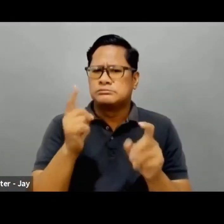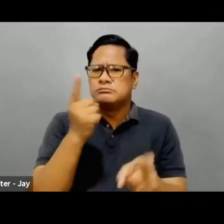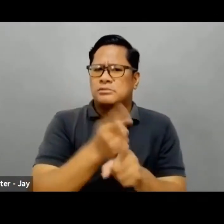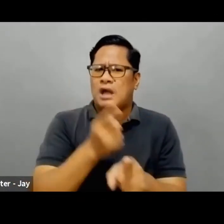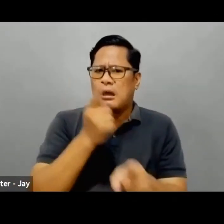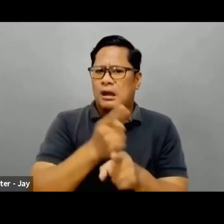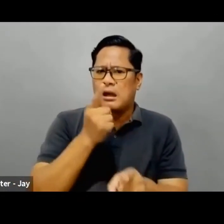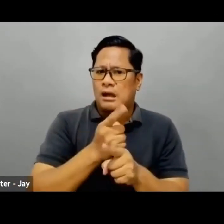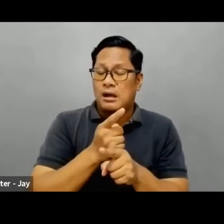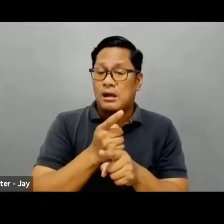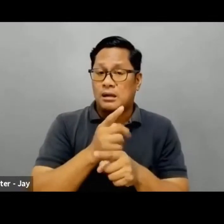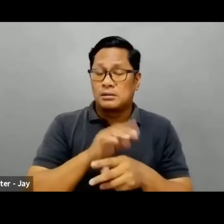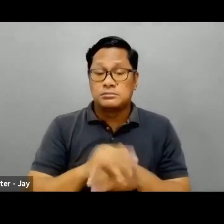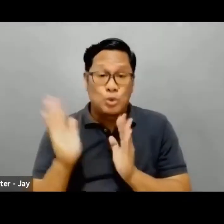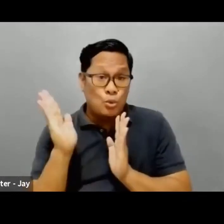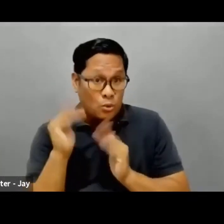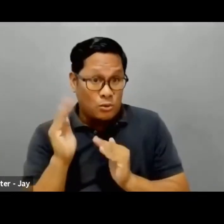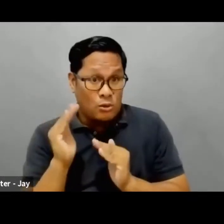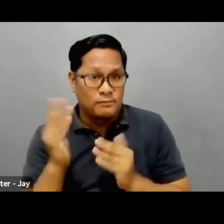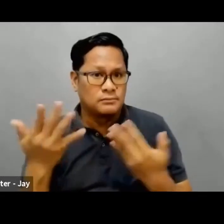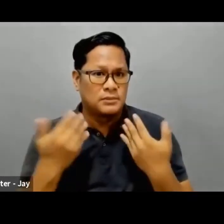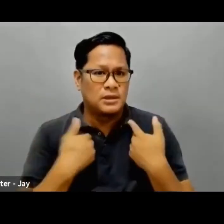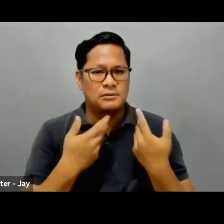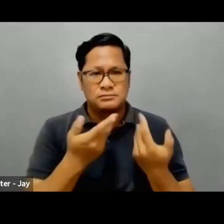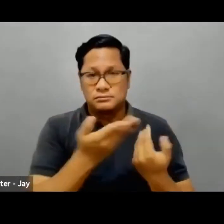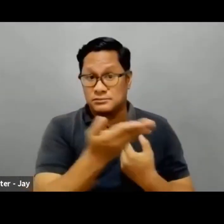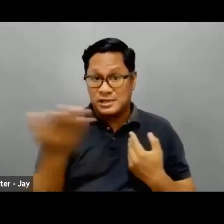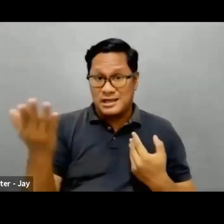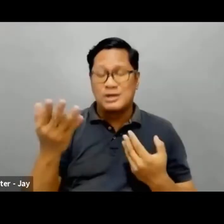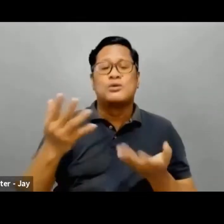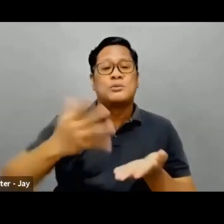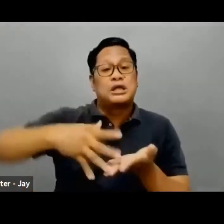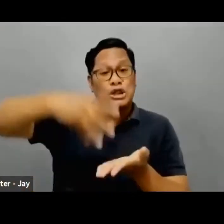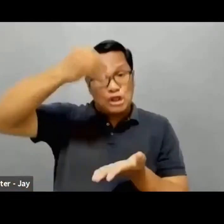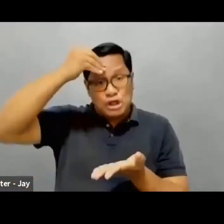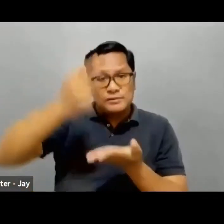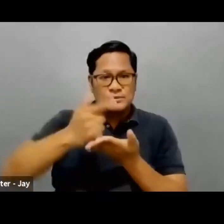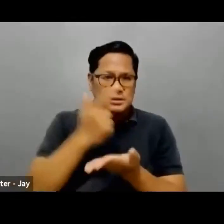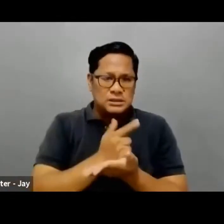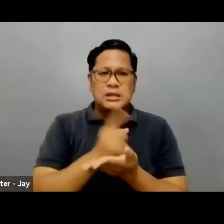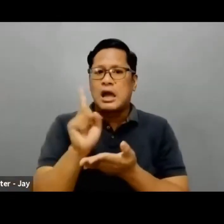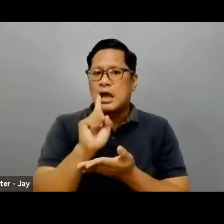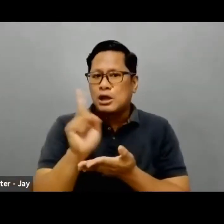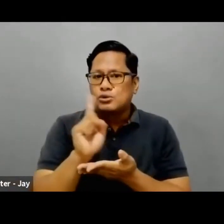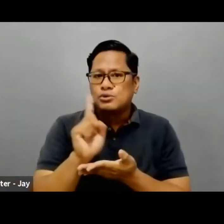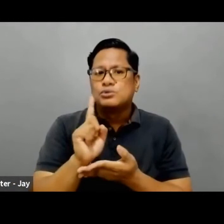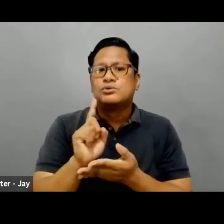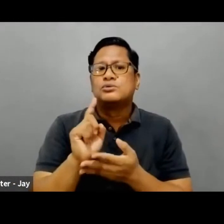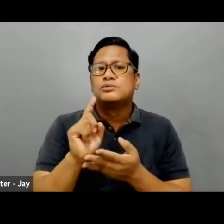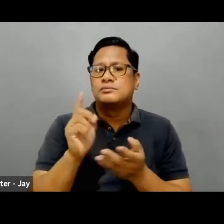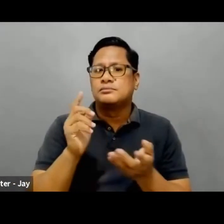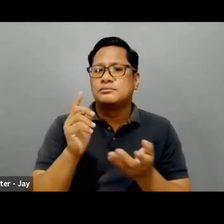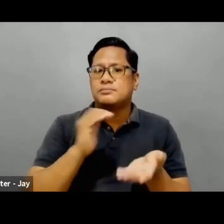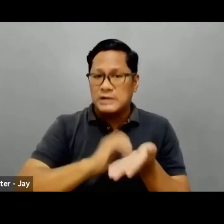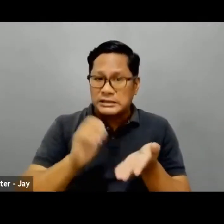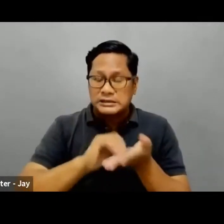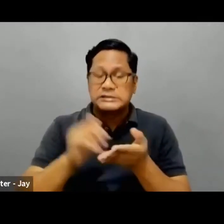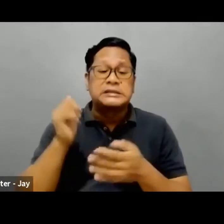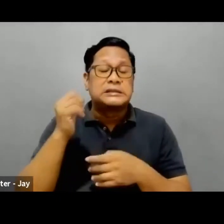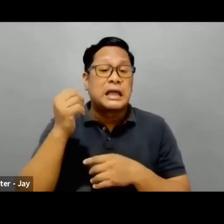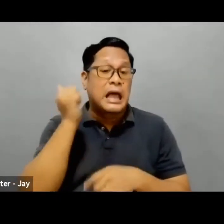Na sana naman may take out din tayo after this workshop na some of the things na practical day-to-day